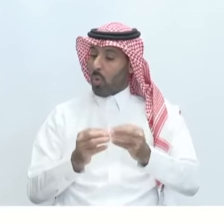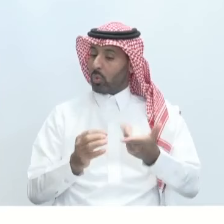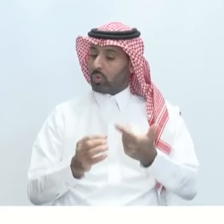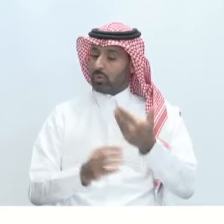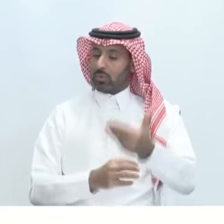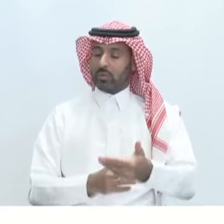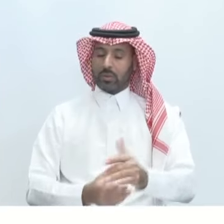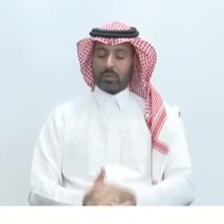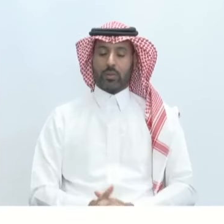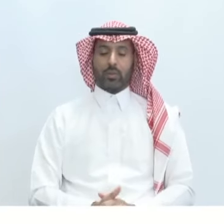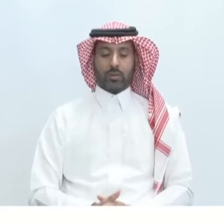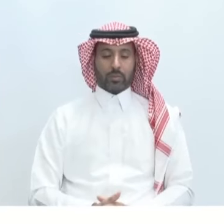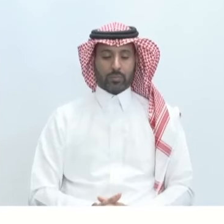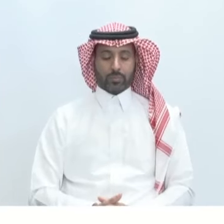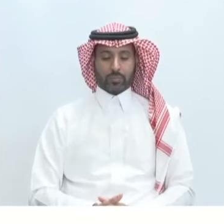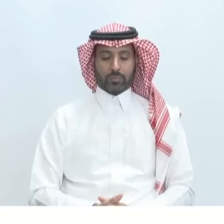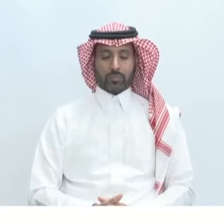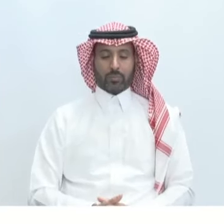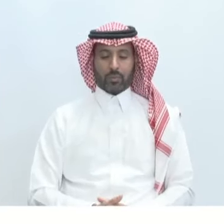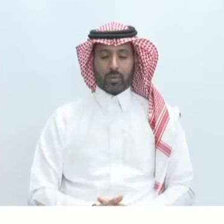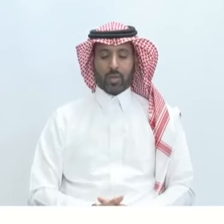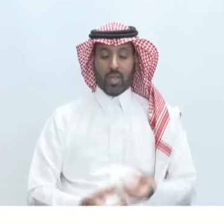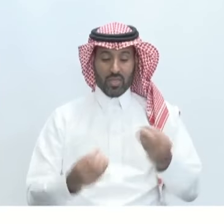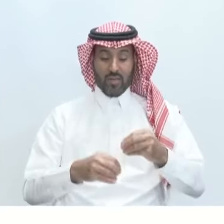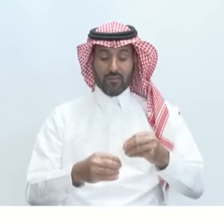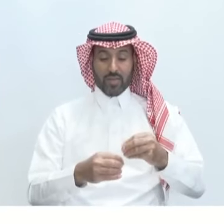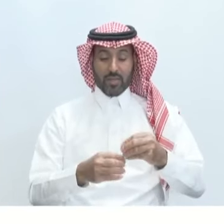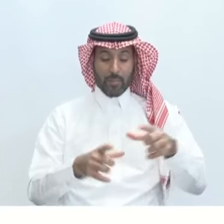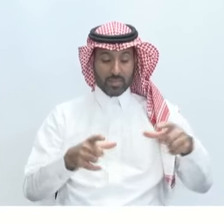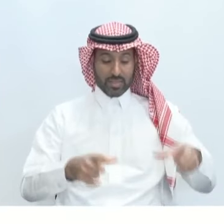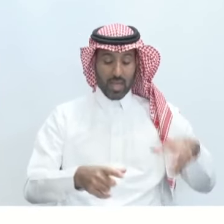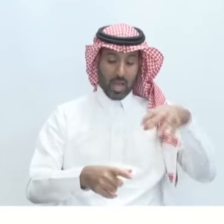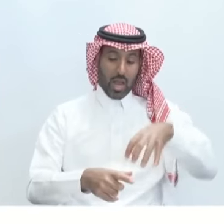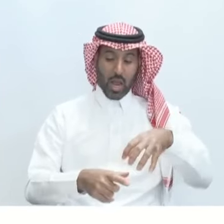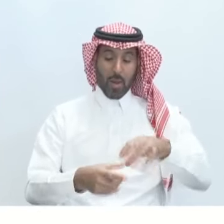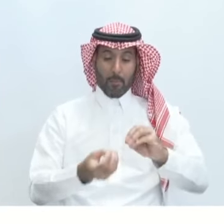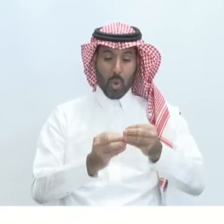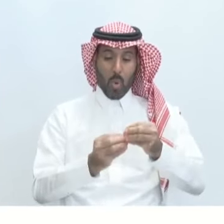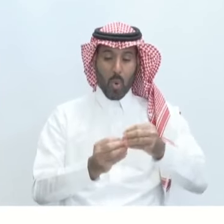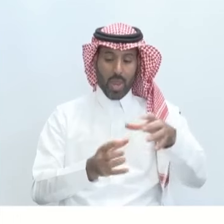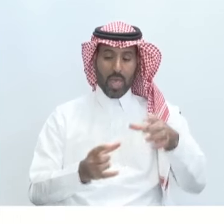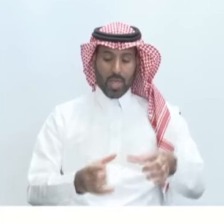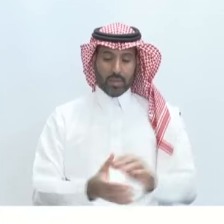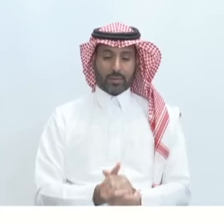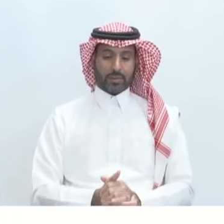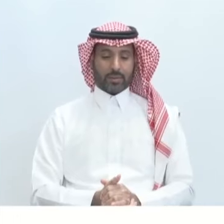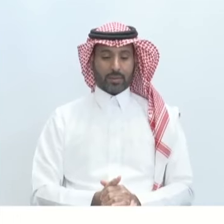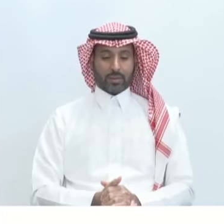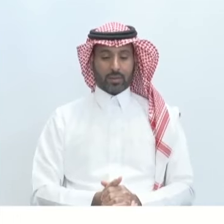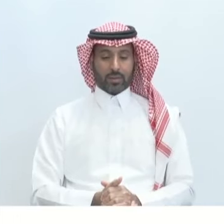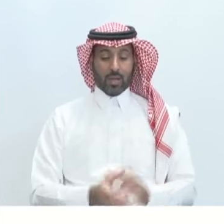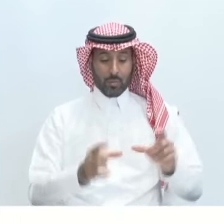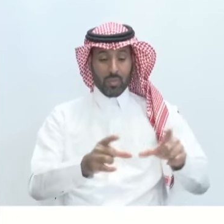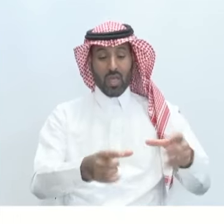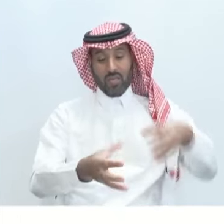المحدد وهذا الرمز يستخدم لاضافه مساحه ملونه اما هذا الرمز فيستخدم